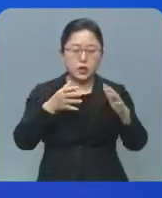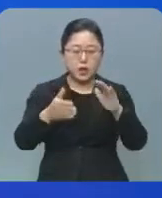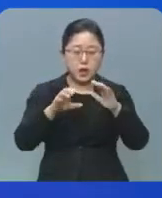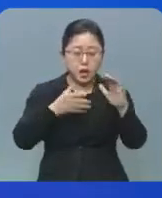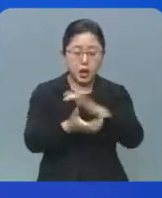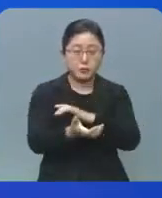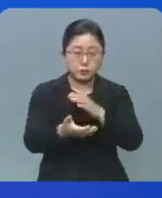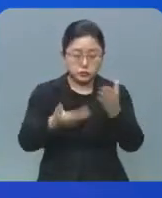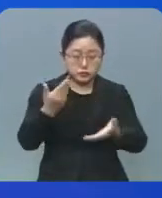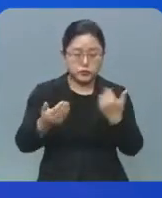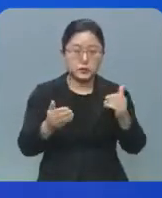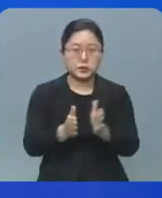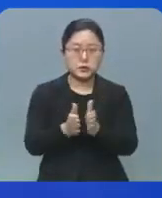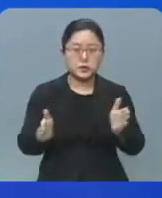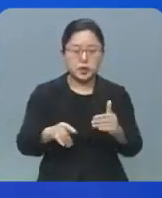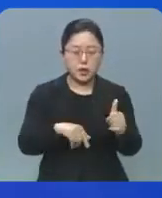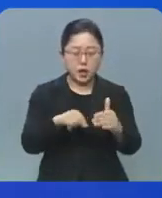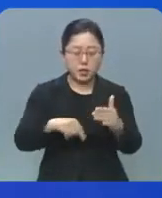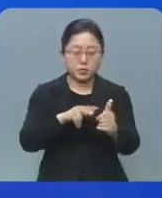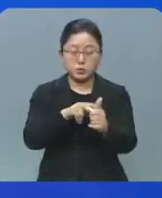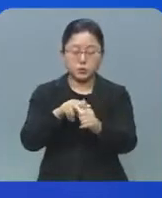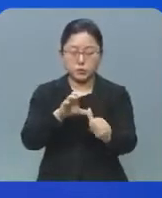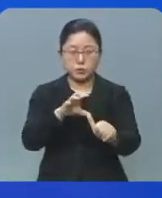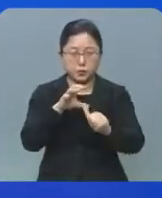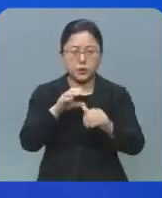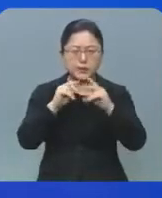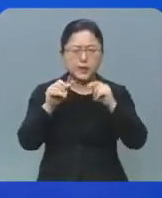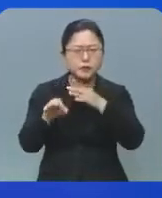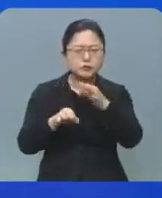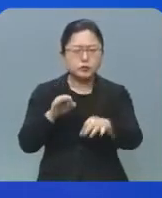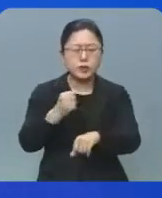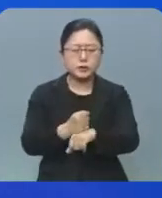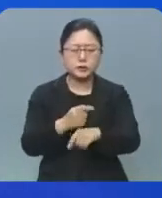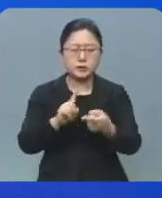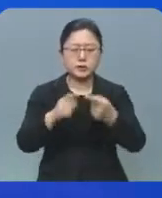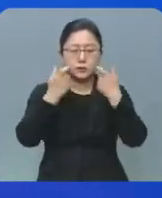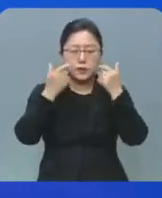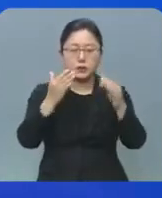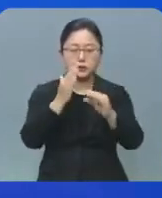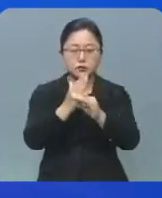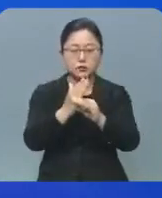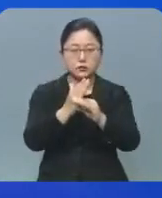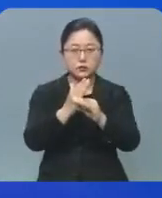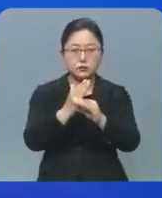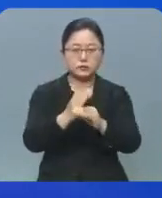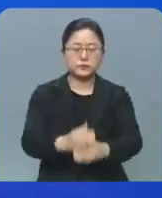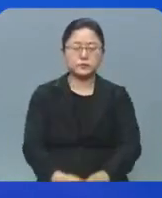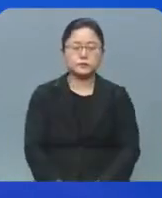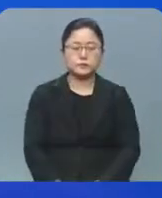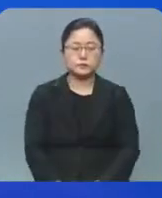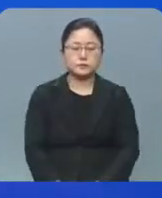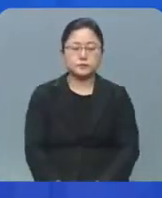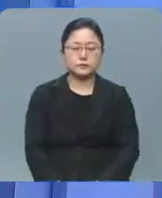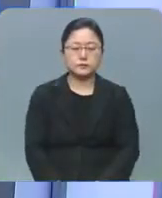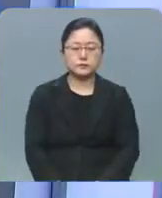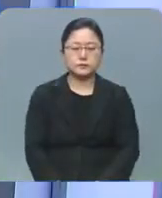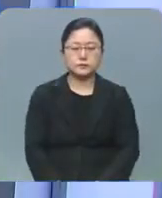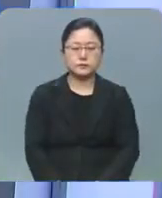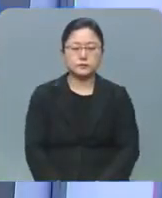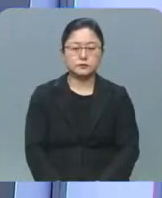이 전직 공무원이 내부 정보를 이용해서 부동산 투기를 벌였는지 확인하고 있습니다. 보도에 양창희 기자입니다.